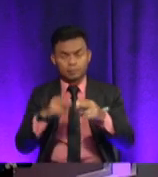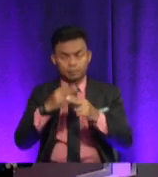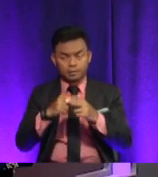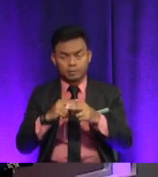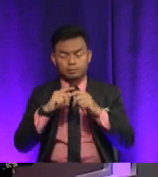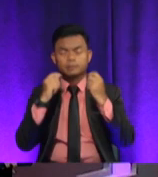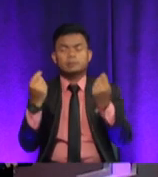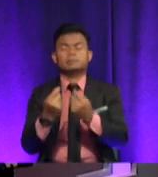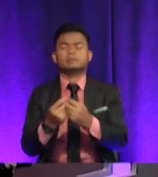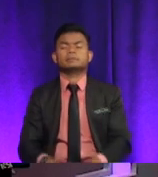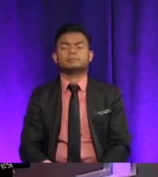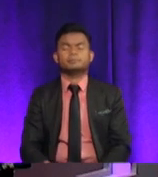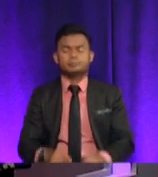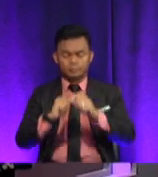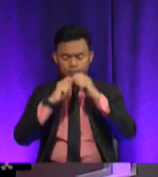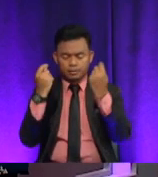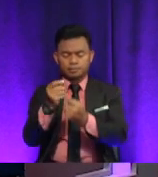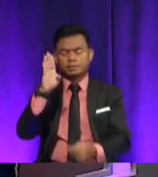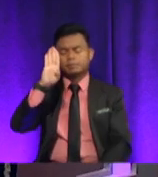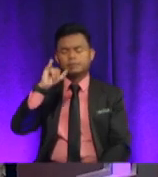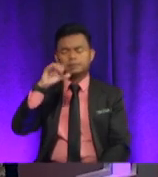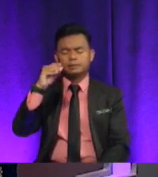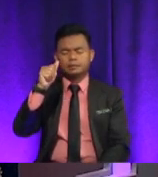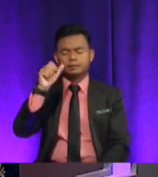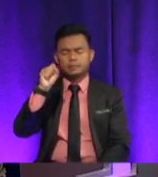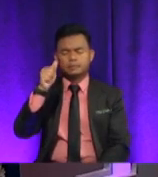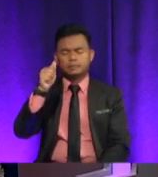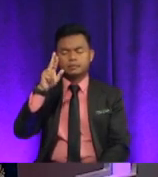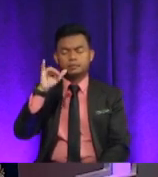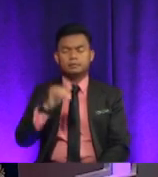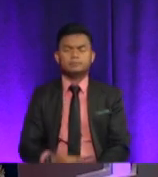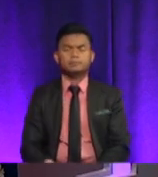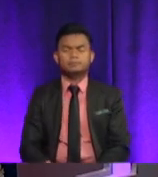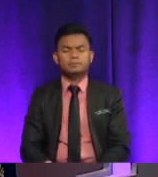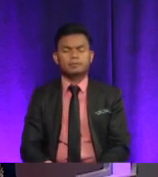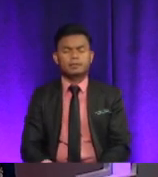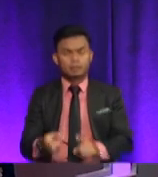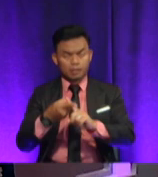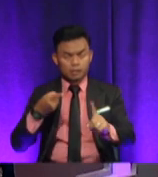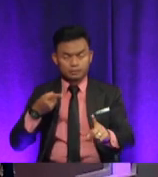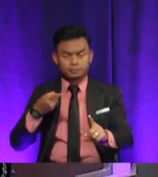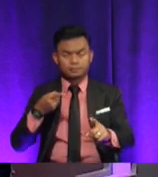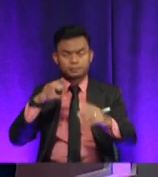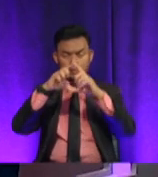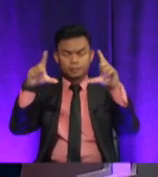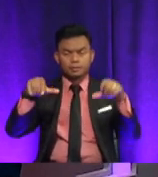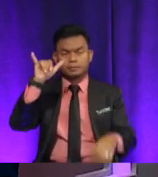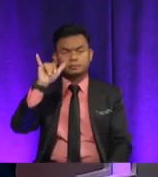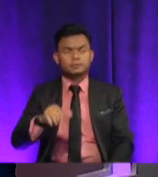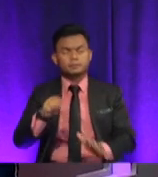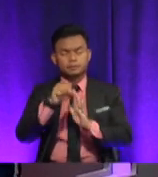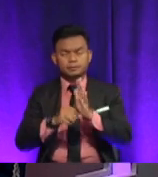taman Oke jadi kita lihat lagi pada rangka yang ke seterusnya Ah